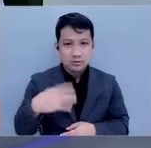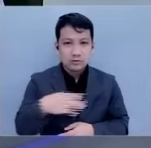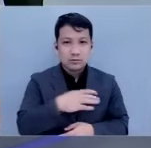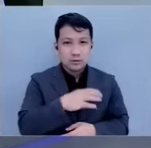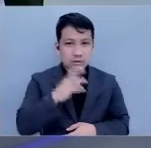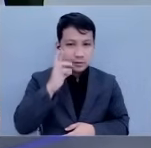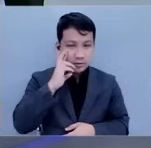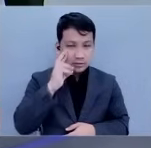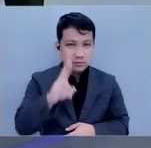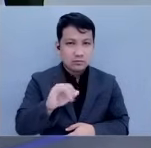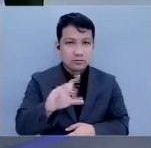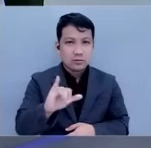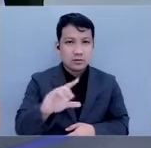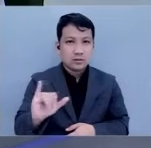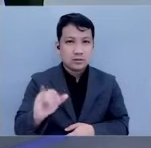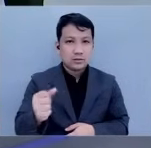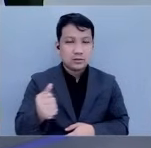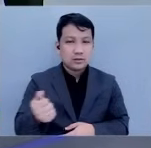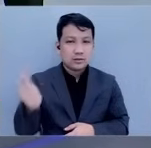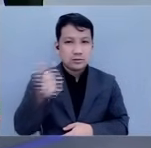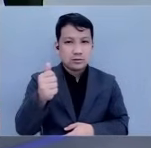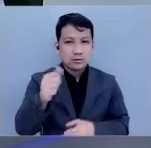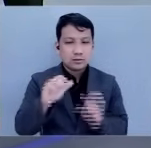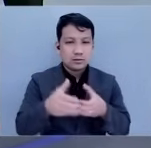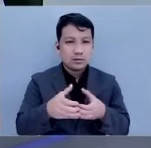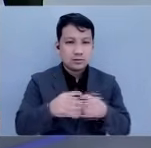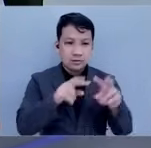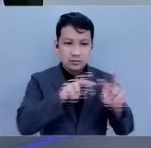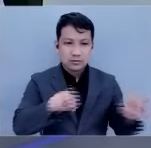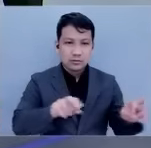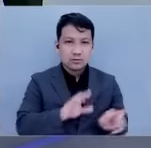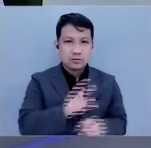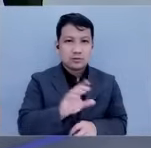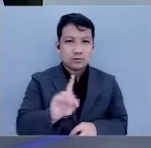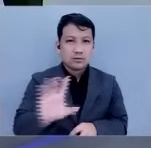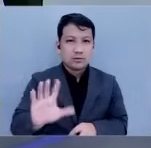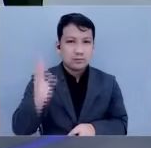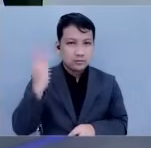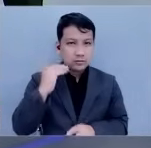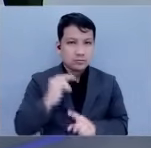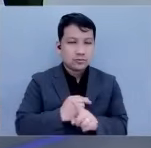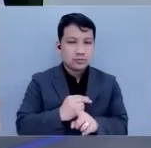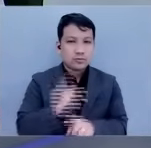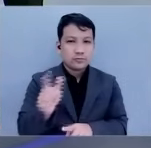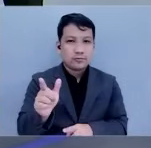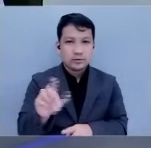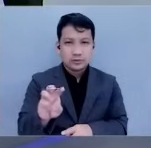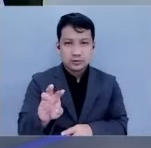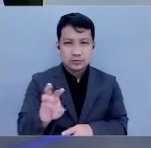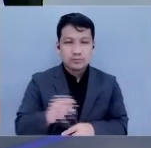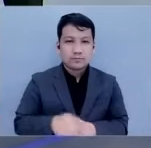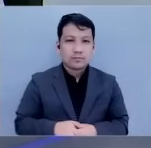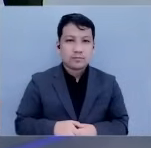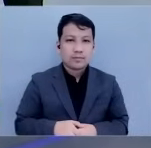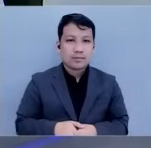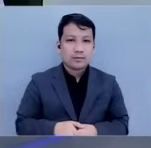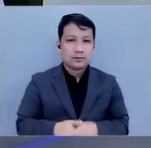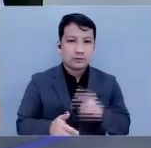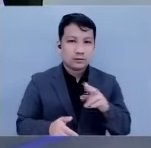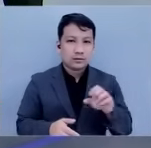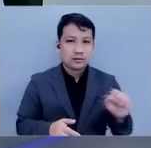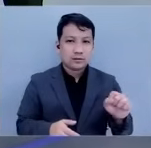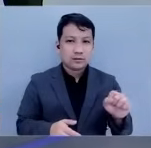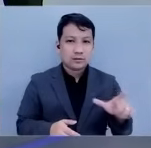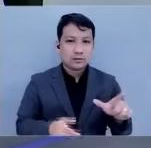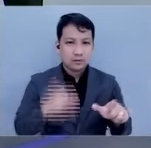ang dating House Justice Committee Chairman na nag-imbestiga kay De Lima noong November 2016. Kaso si Umali yumaon